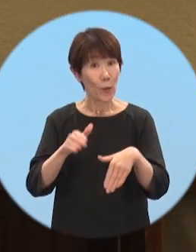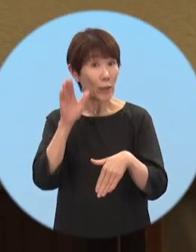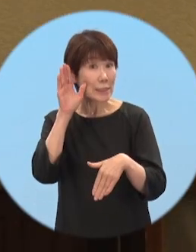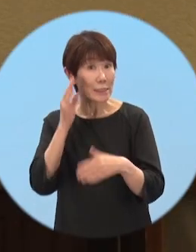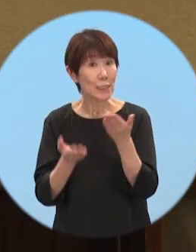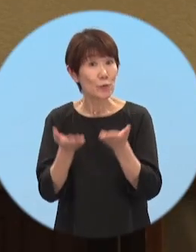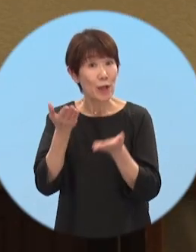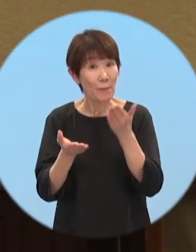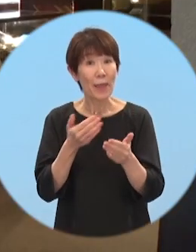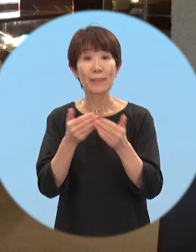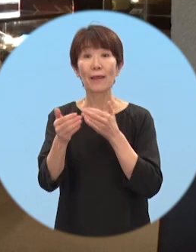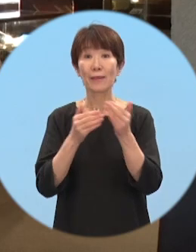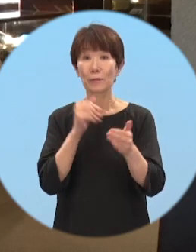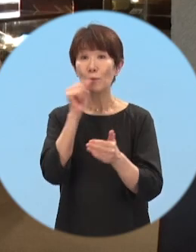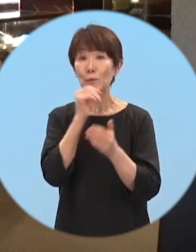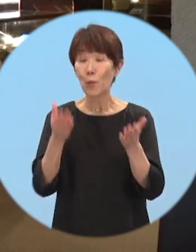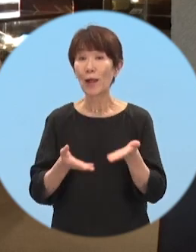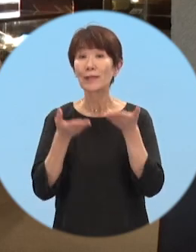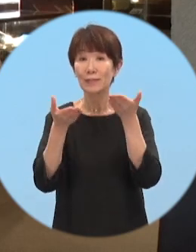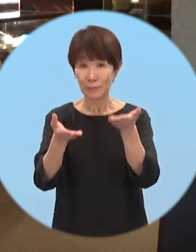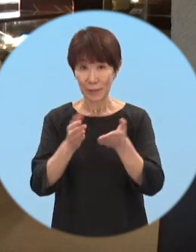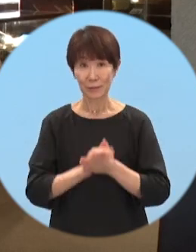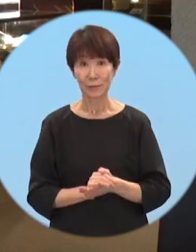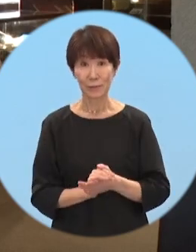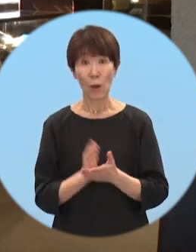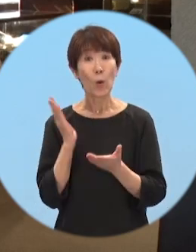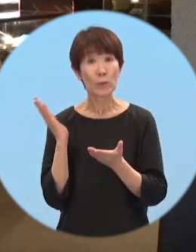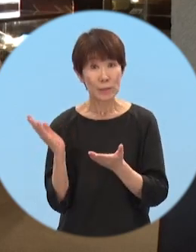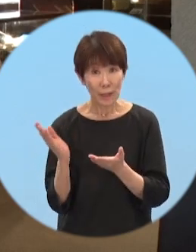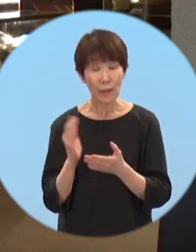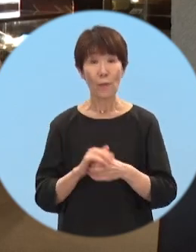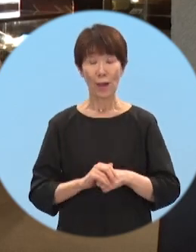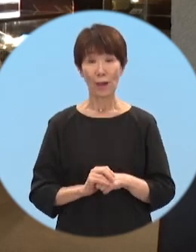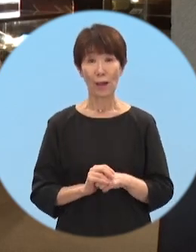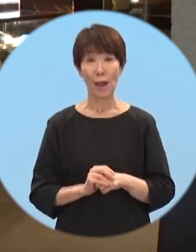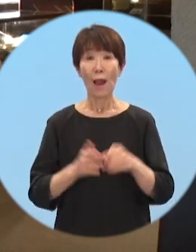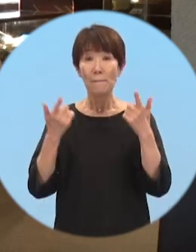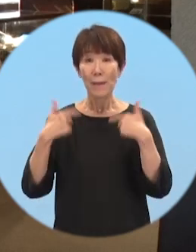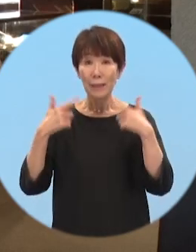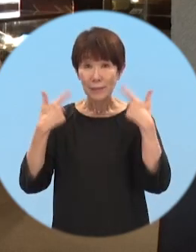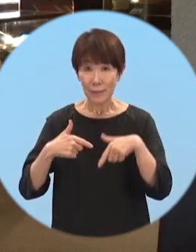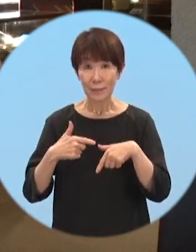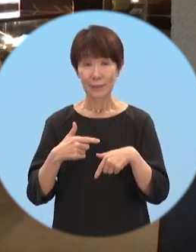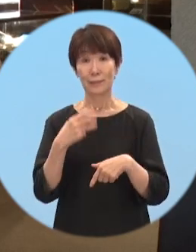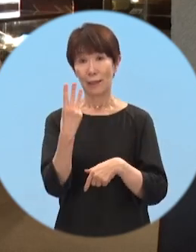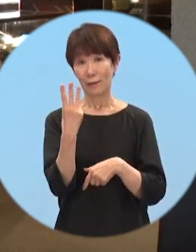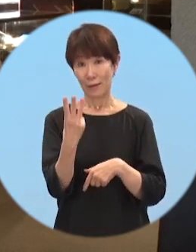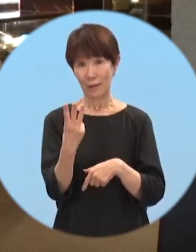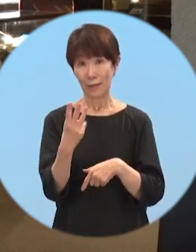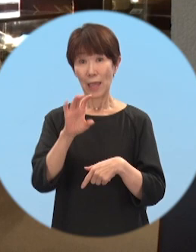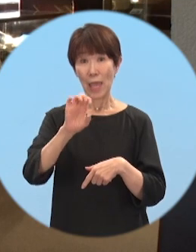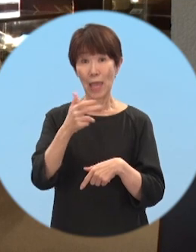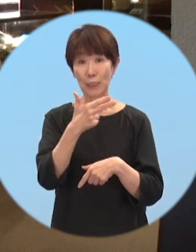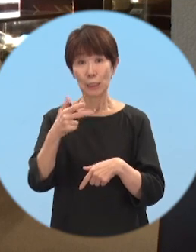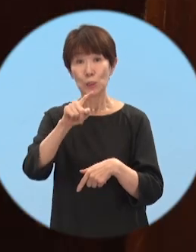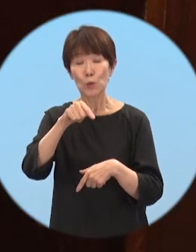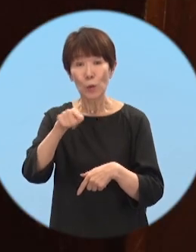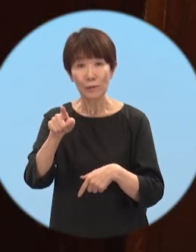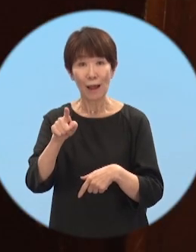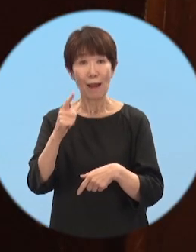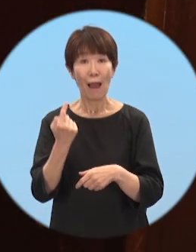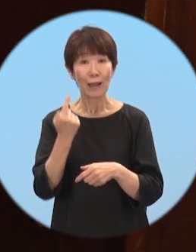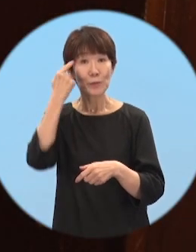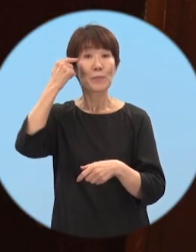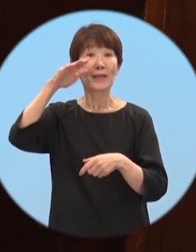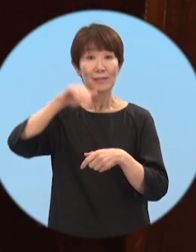験を紹介します。金沢蓄音機関では毎日3回エジソンが発明した蓄音機